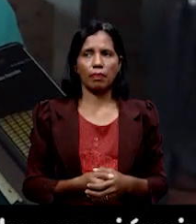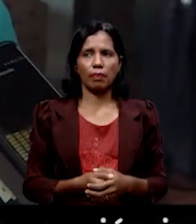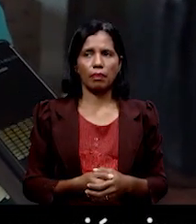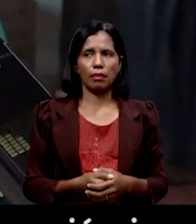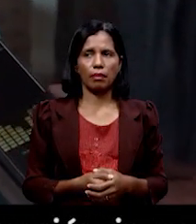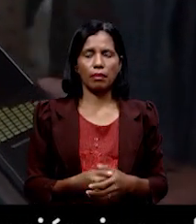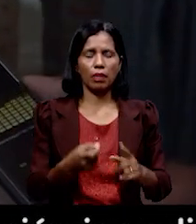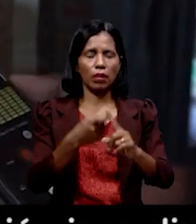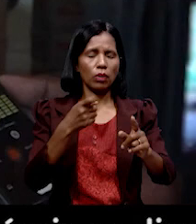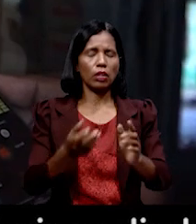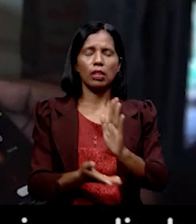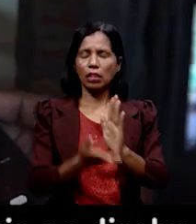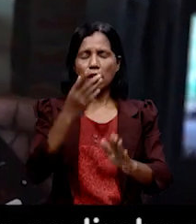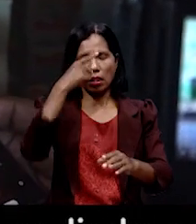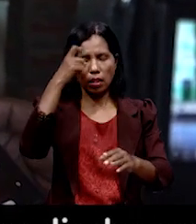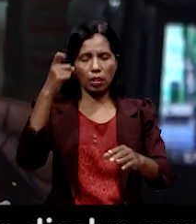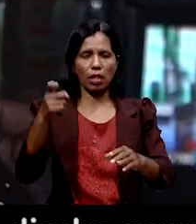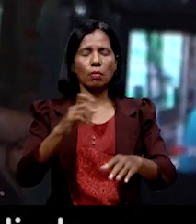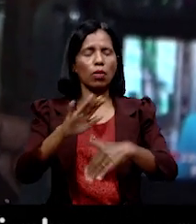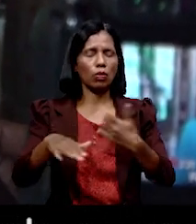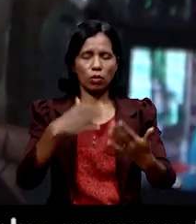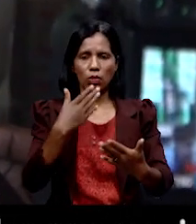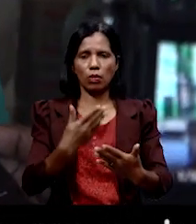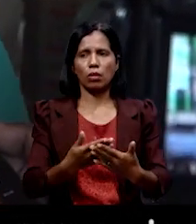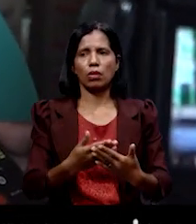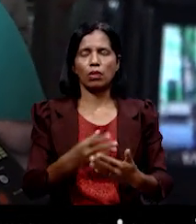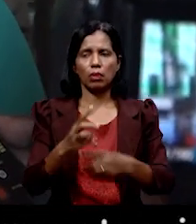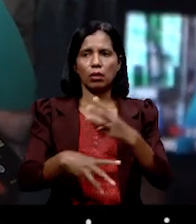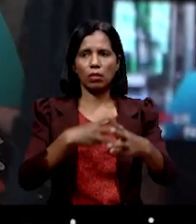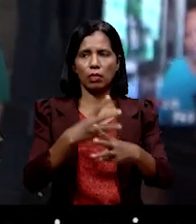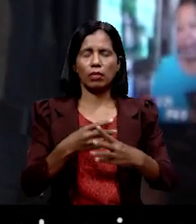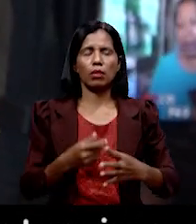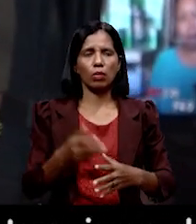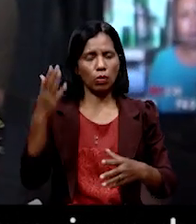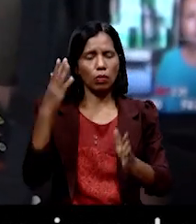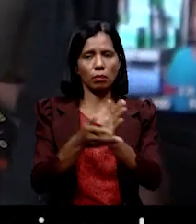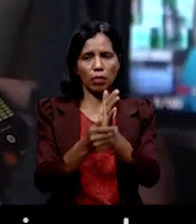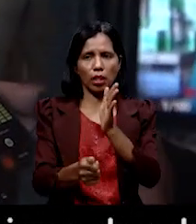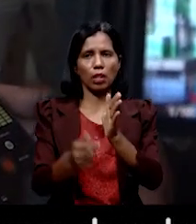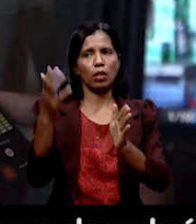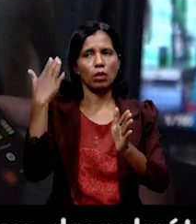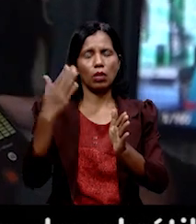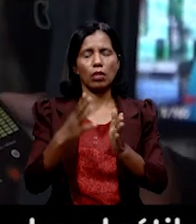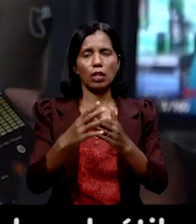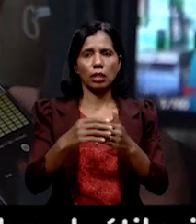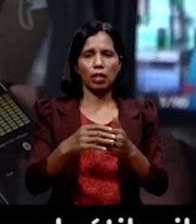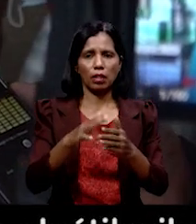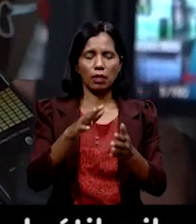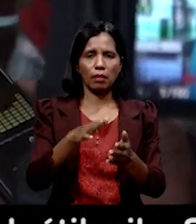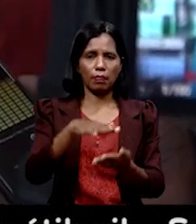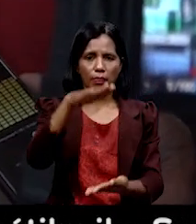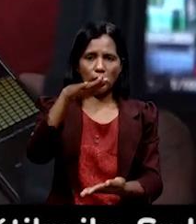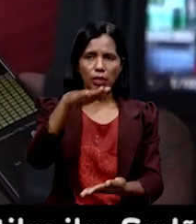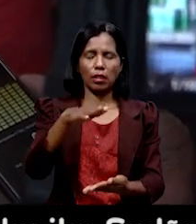global. Ya. Sebelumnya harga minyak berapa? Bimoli. Kalau bimoli sebelumnya kita 5 liter untuk